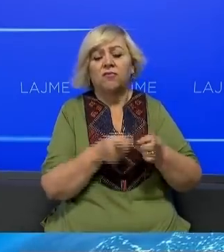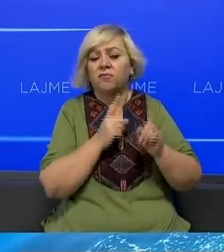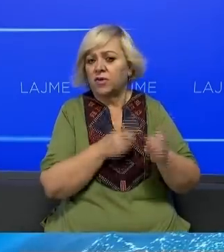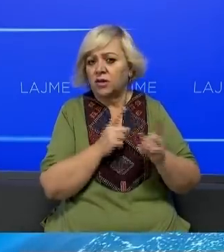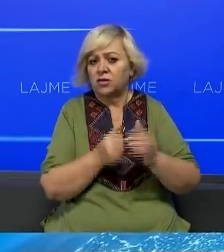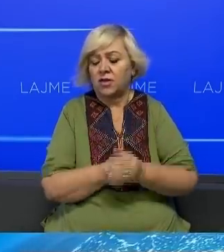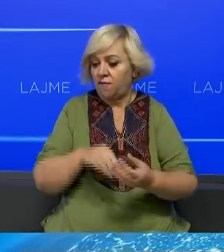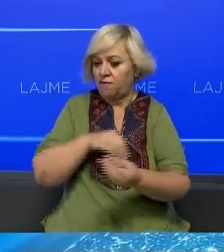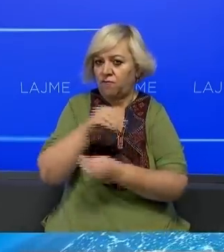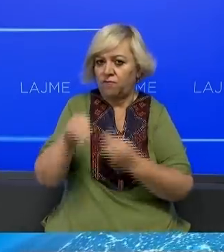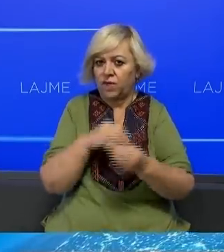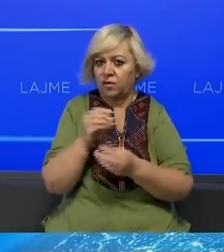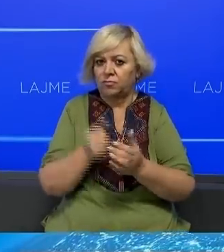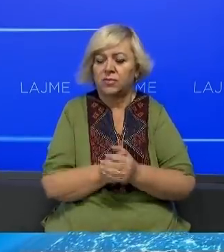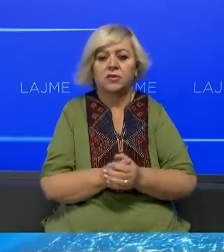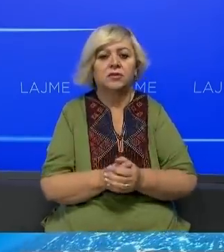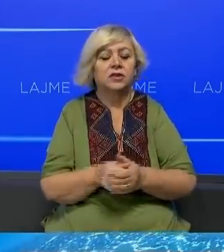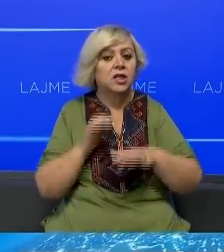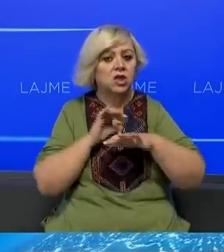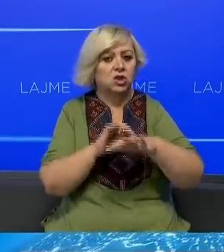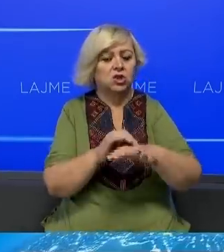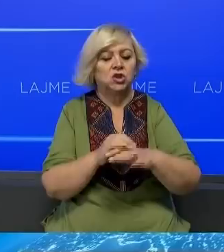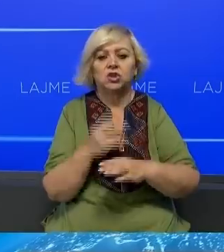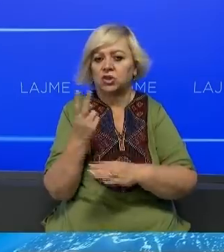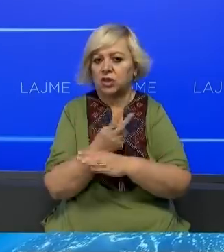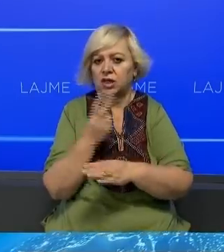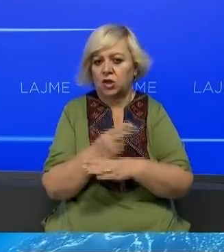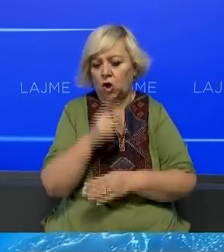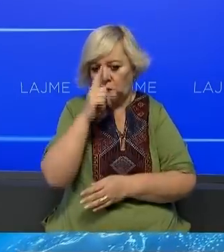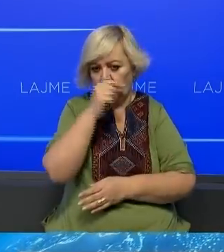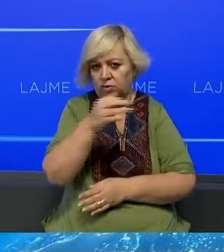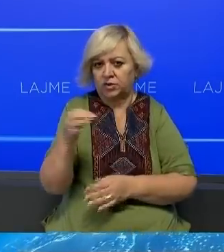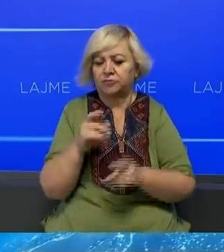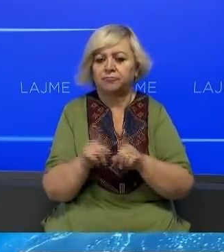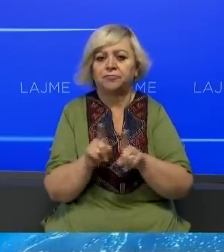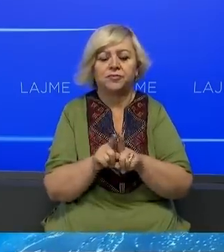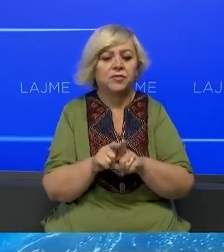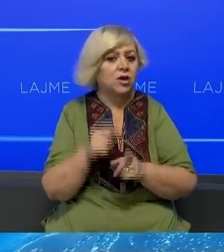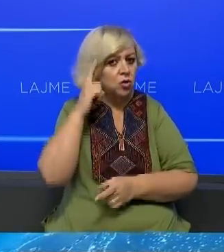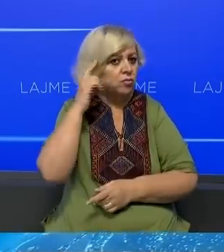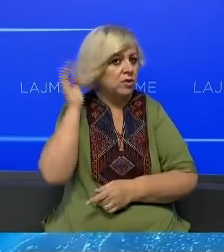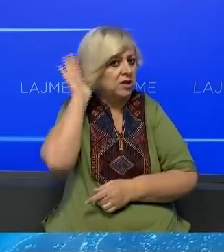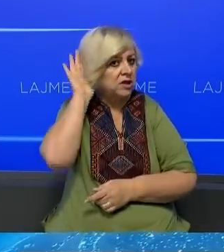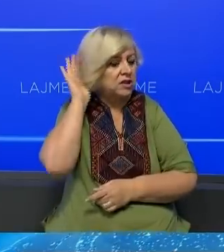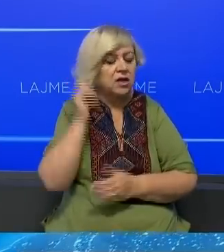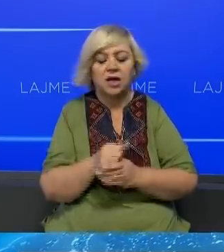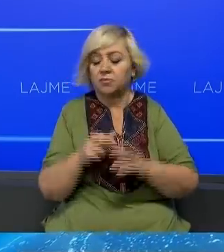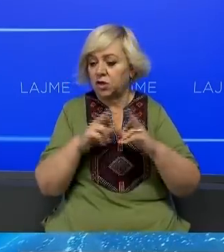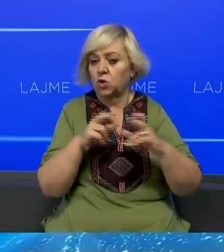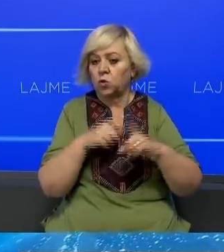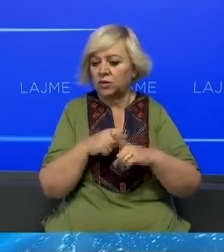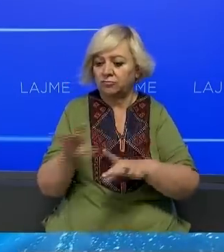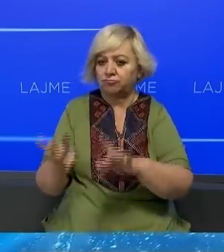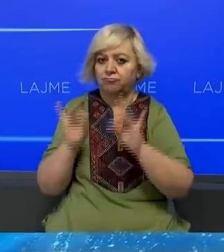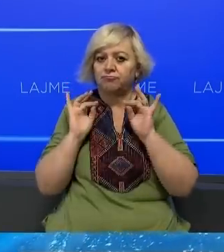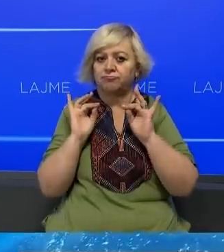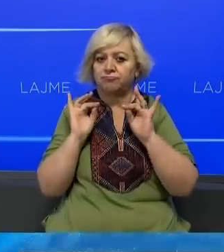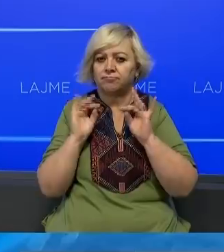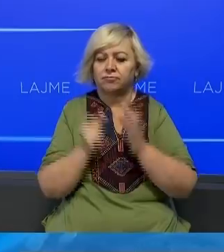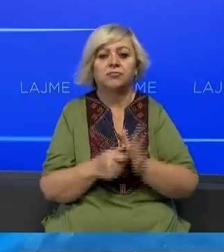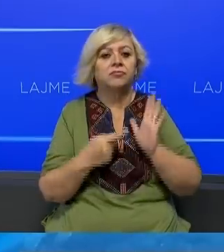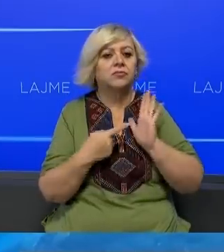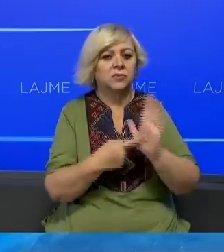përveç familjarëve, morën pjesë edhe krerët shtetërore komunal. Kryeministri Albin Kurti tha se gjetja e eshtrave dhe rivarrimi i tyre janë dëshmi